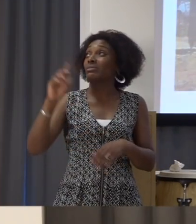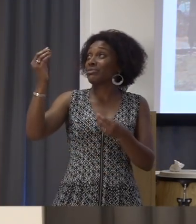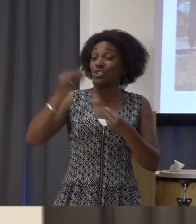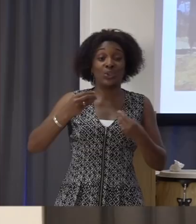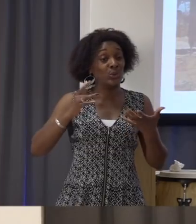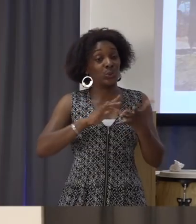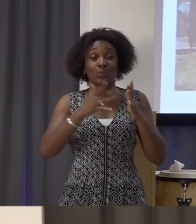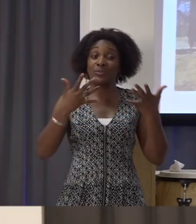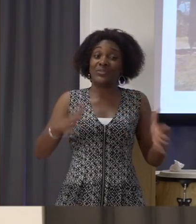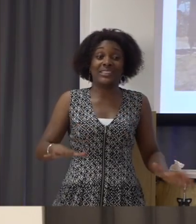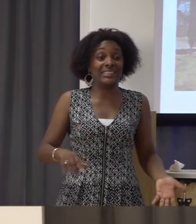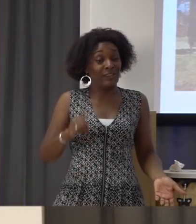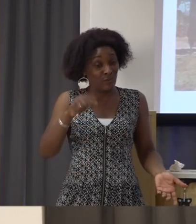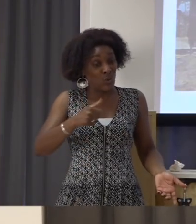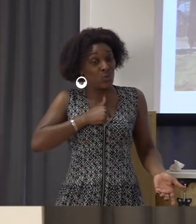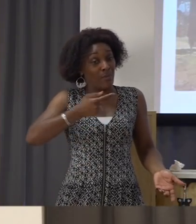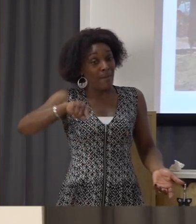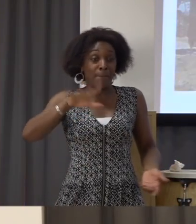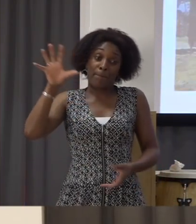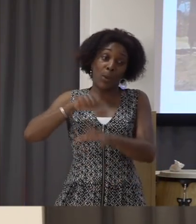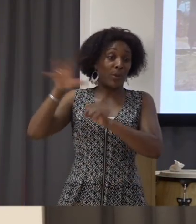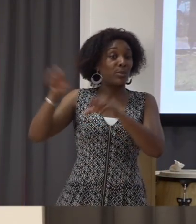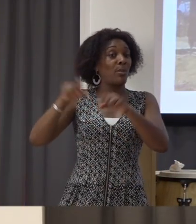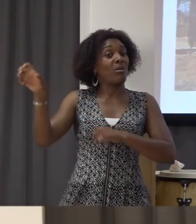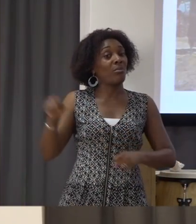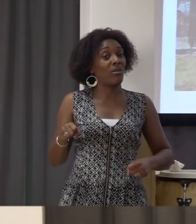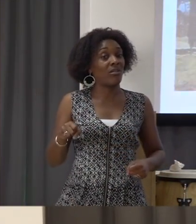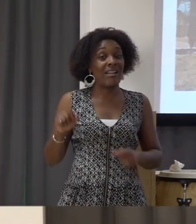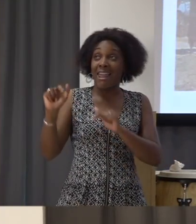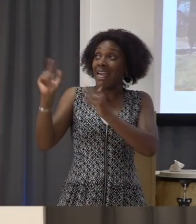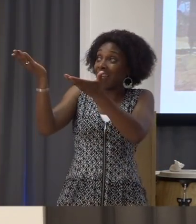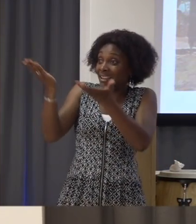nous de saisir le royaume de Dieu.